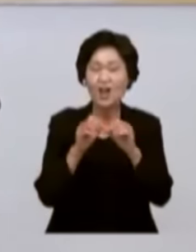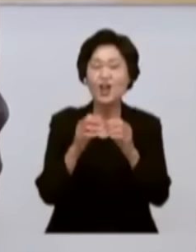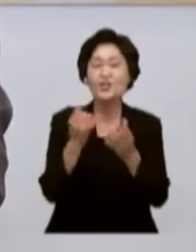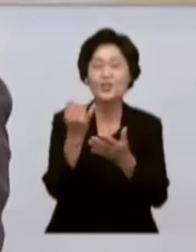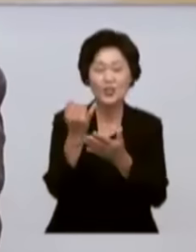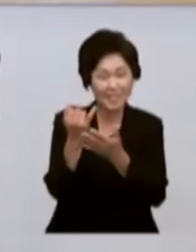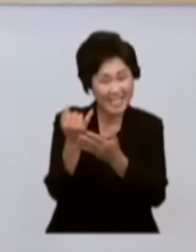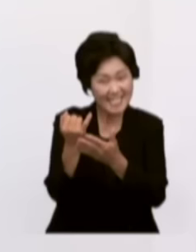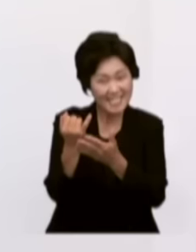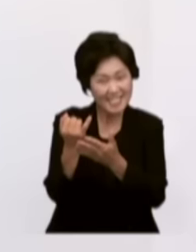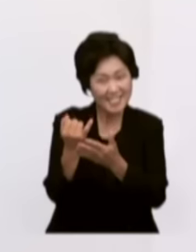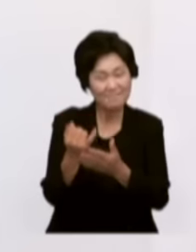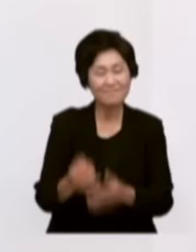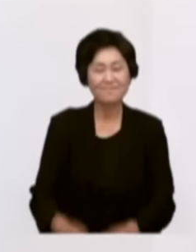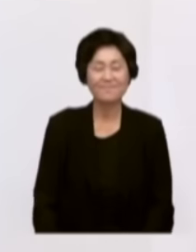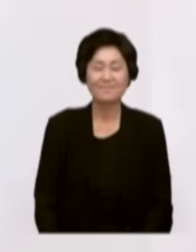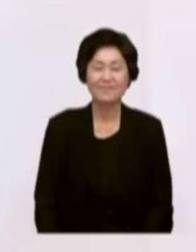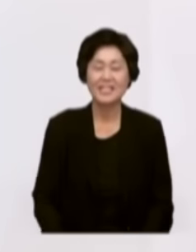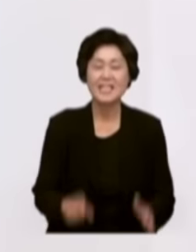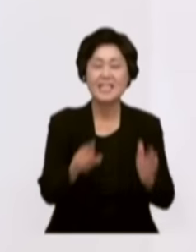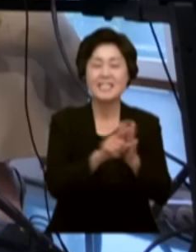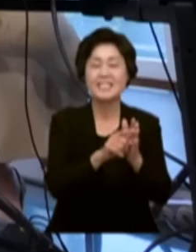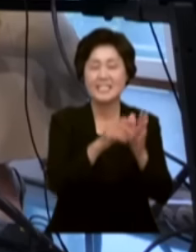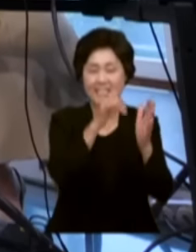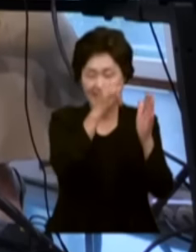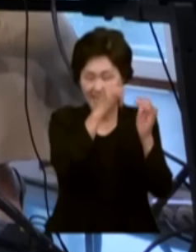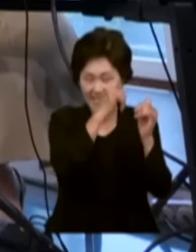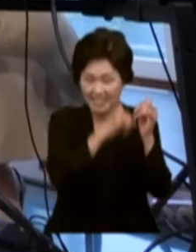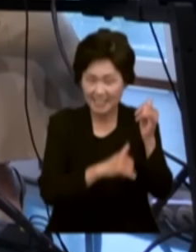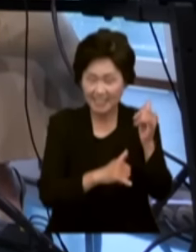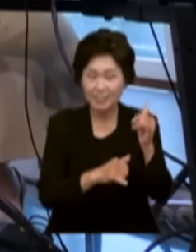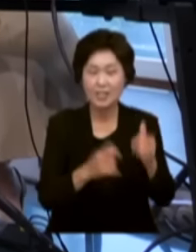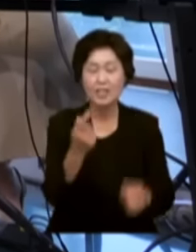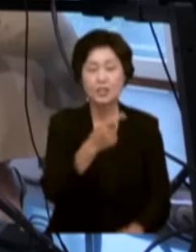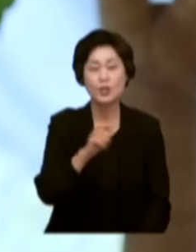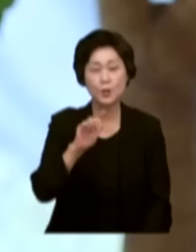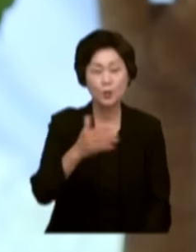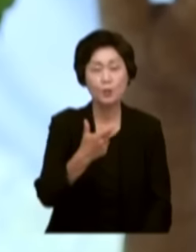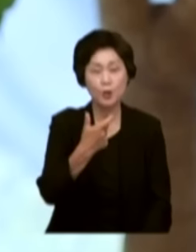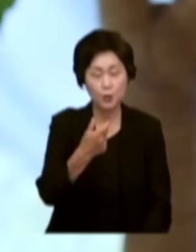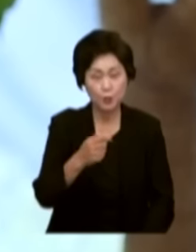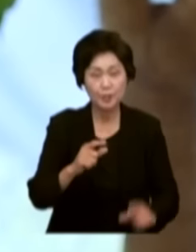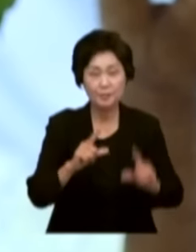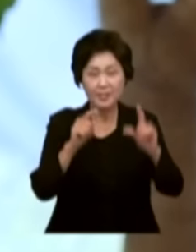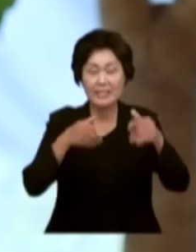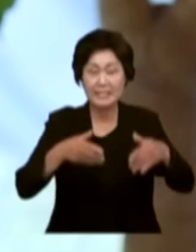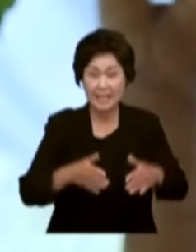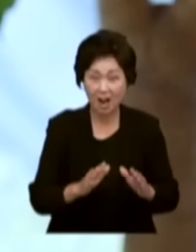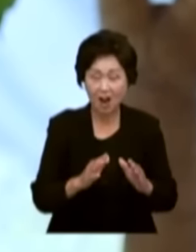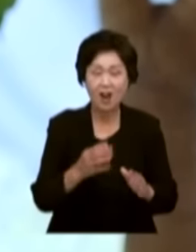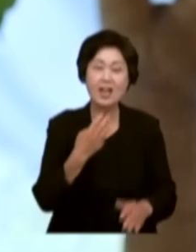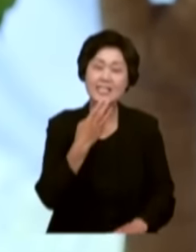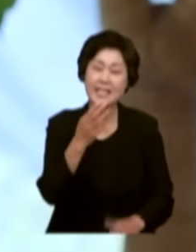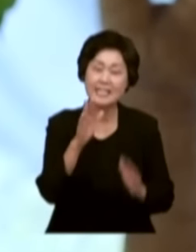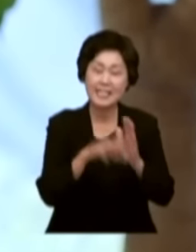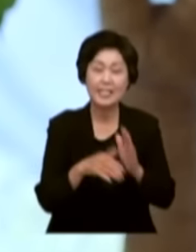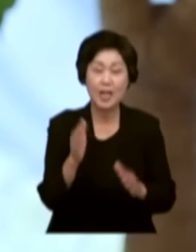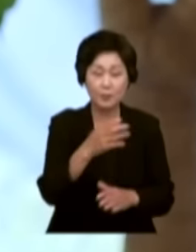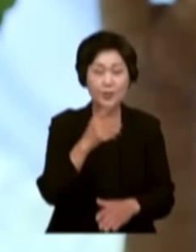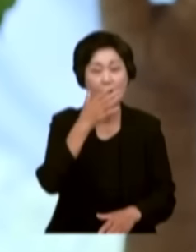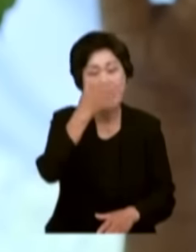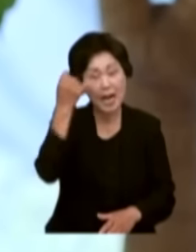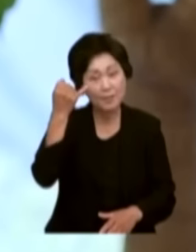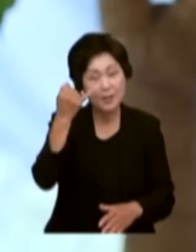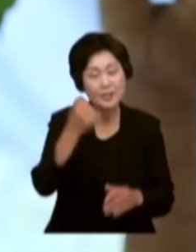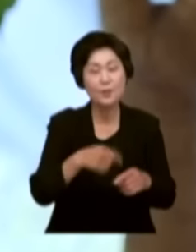준비하고 네, 준비했습니다. 네. 신앙 이력서입니다. 1967년생 조영구 집사님은요 3살 때부터 친할머니